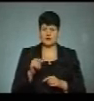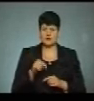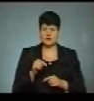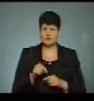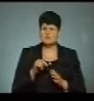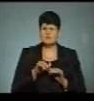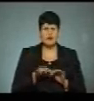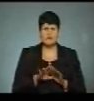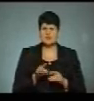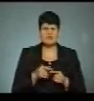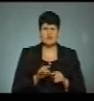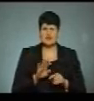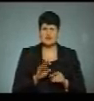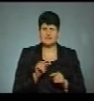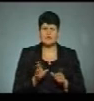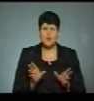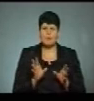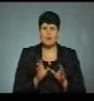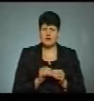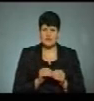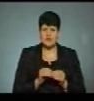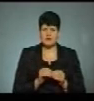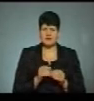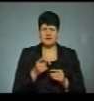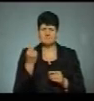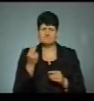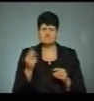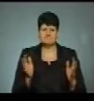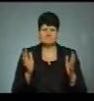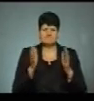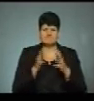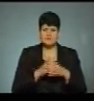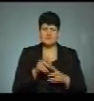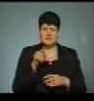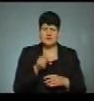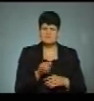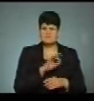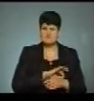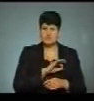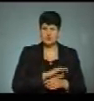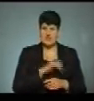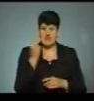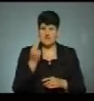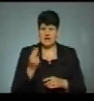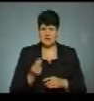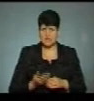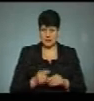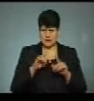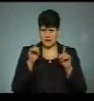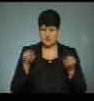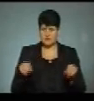навіть не в техніках, а в їхньому поєднанні, а в їхній колористиці і, власне, в їхньому застосуванні в картинах. Це